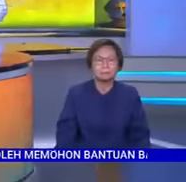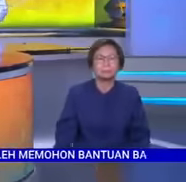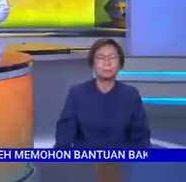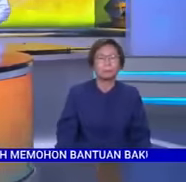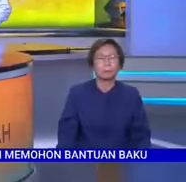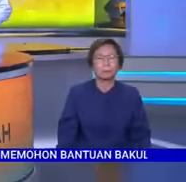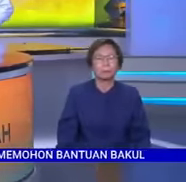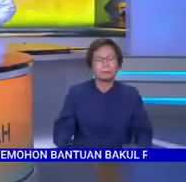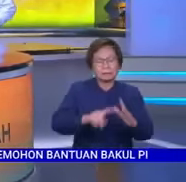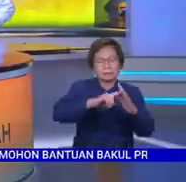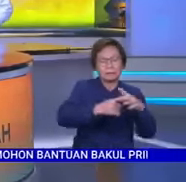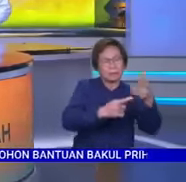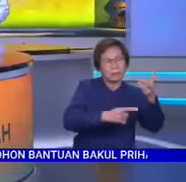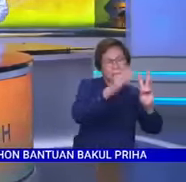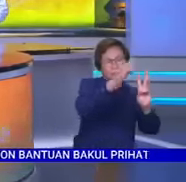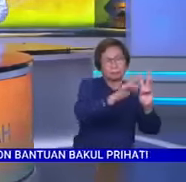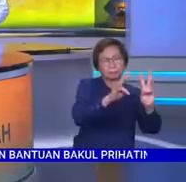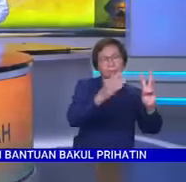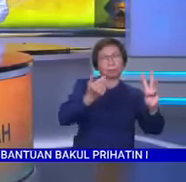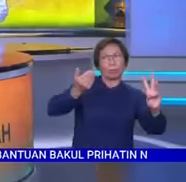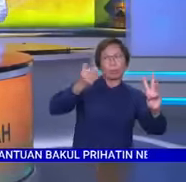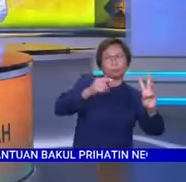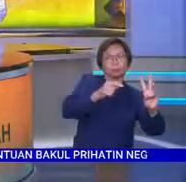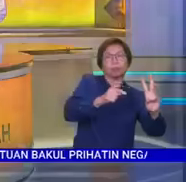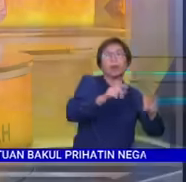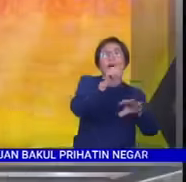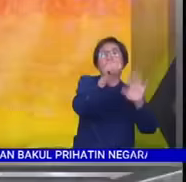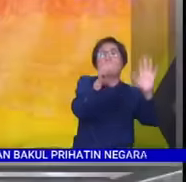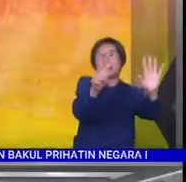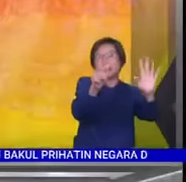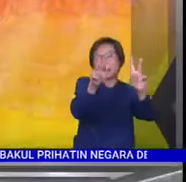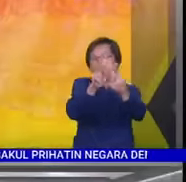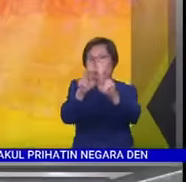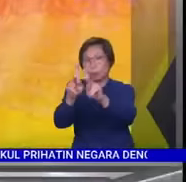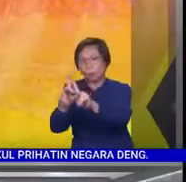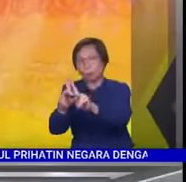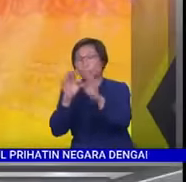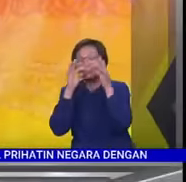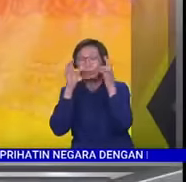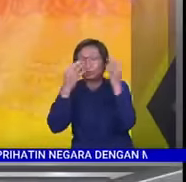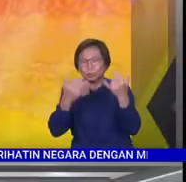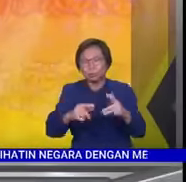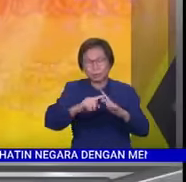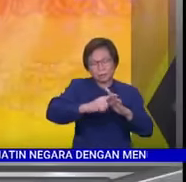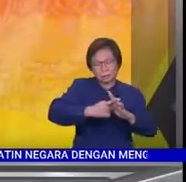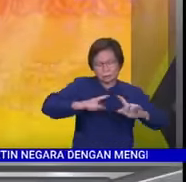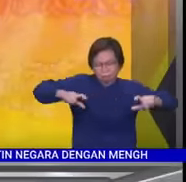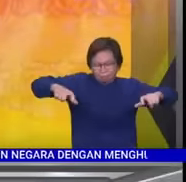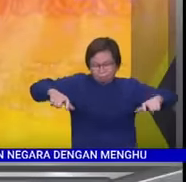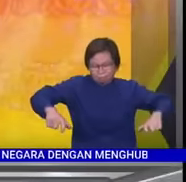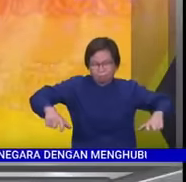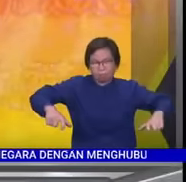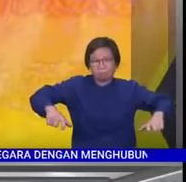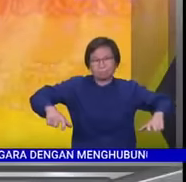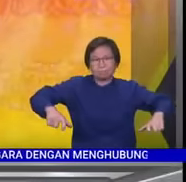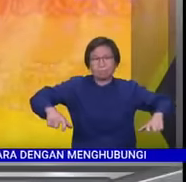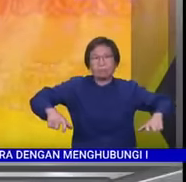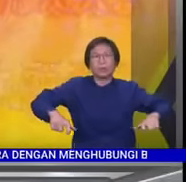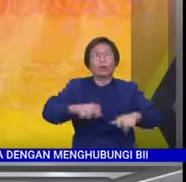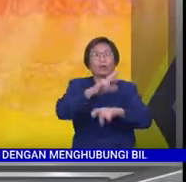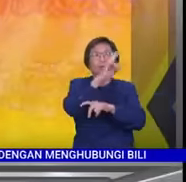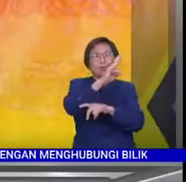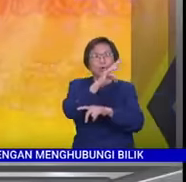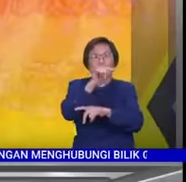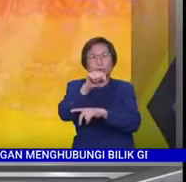yo yo ah sejauh 16juli lepas enam buah Kampung ditabuh Melayu kucing telah dilaksanakan pcpd dan sumbangan itu